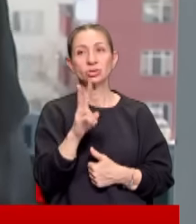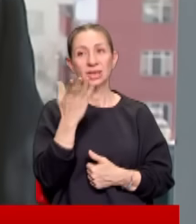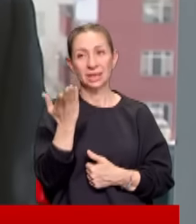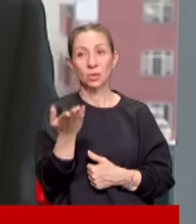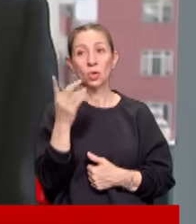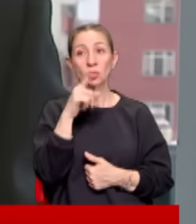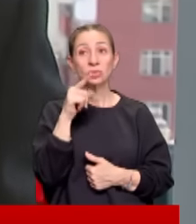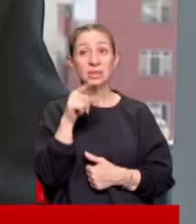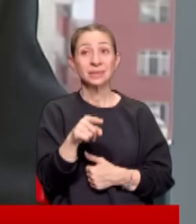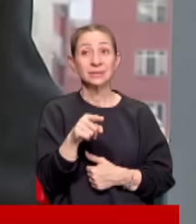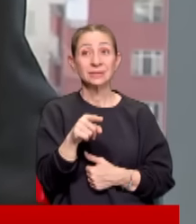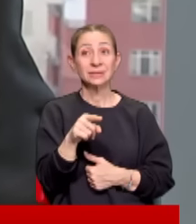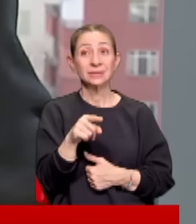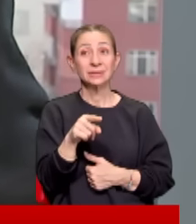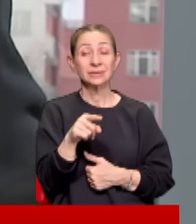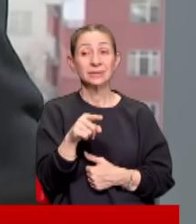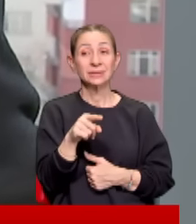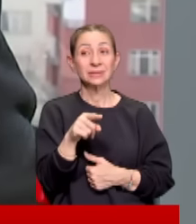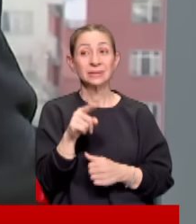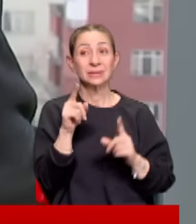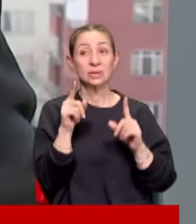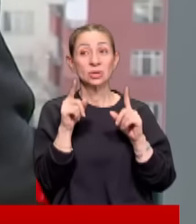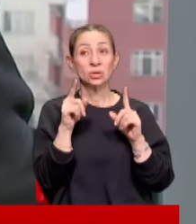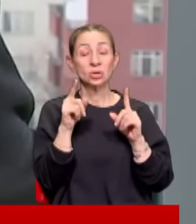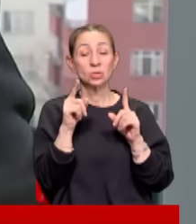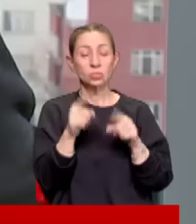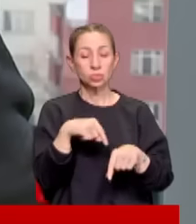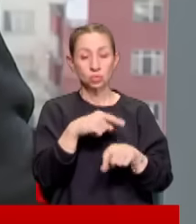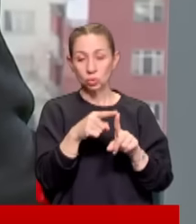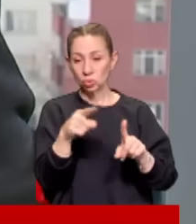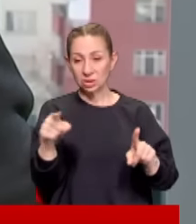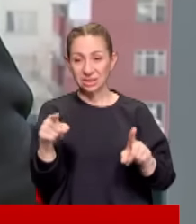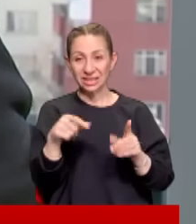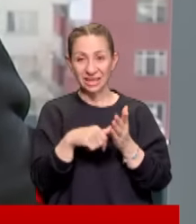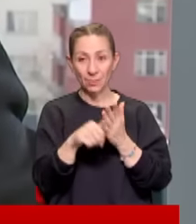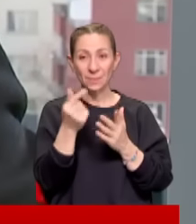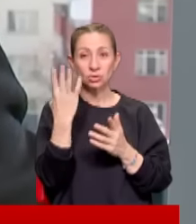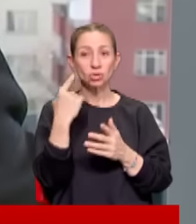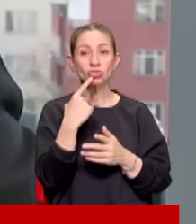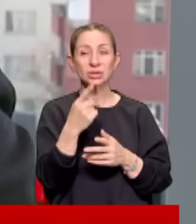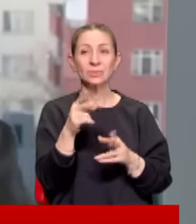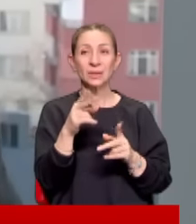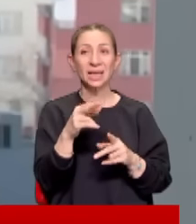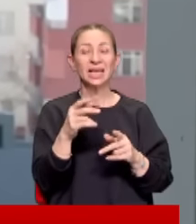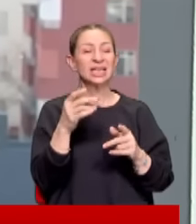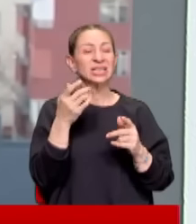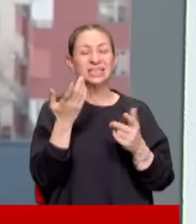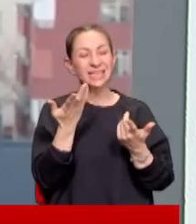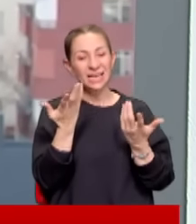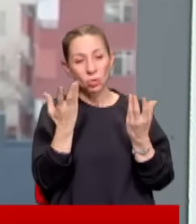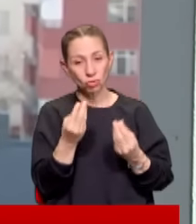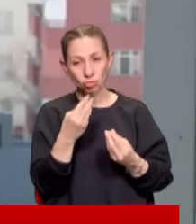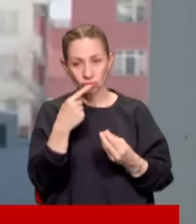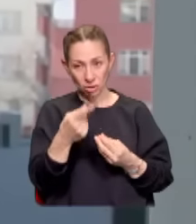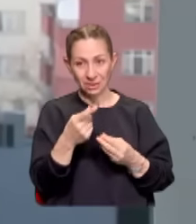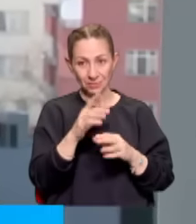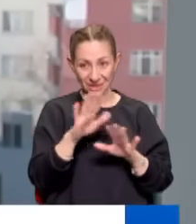görecekler. O yüzden bunu sürecin tamamı biraz önce ifade ettiğim gibi gerekçelerini ifade ettiğim